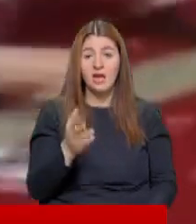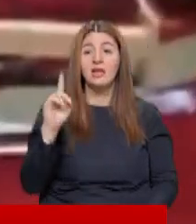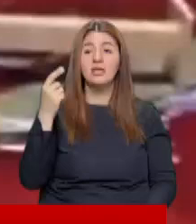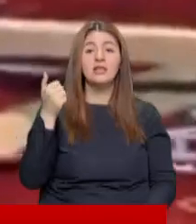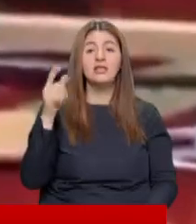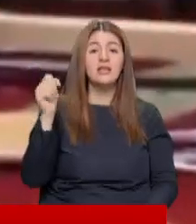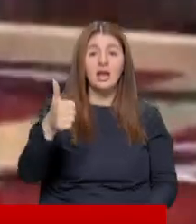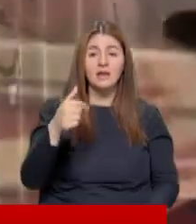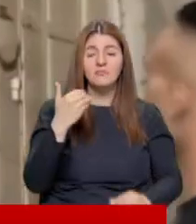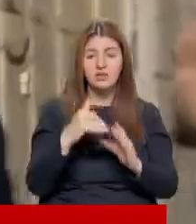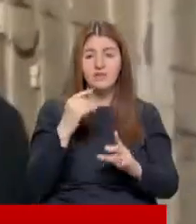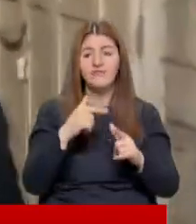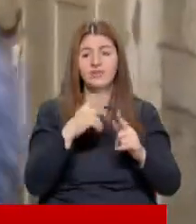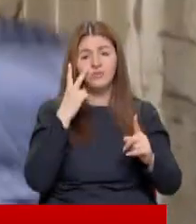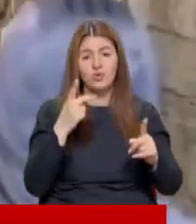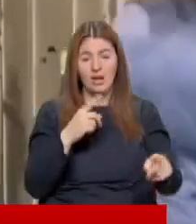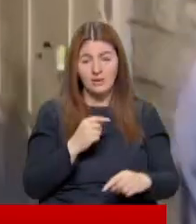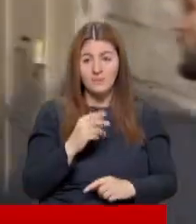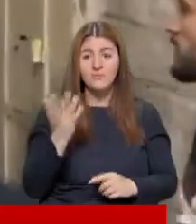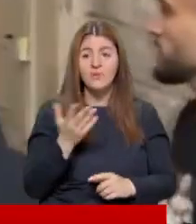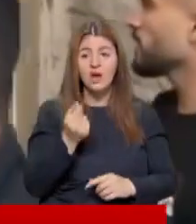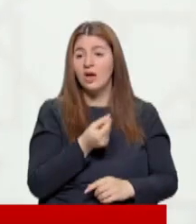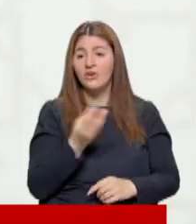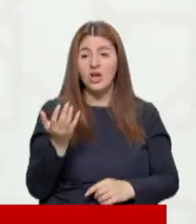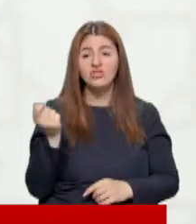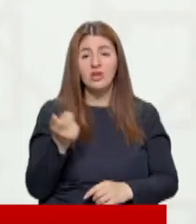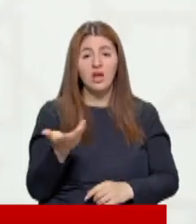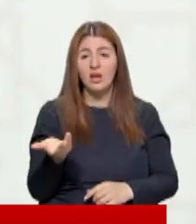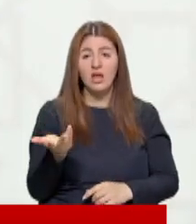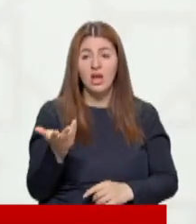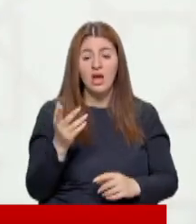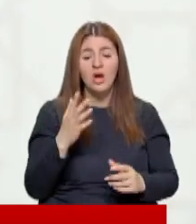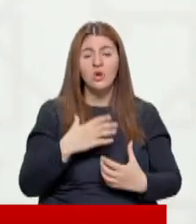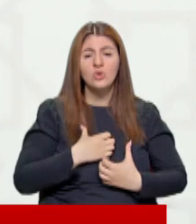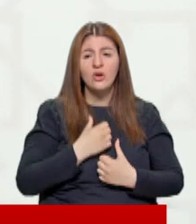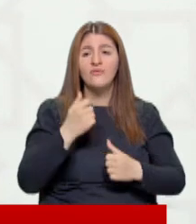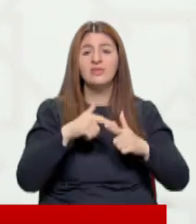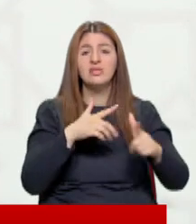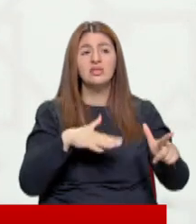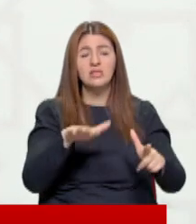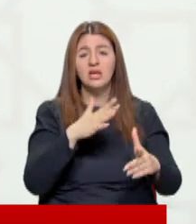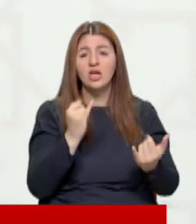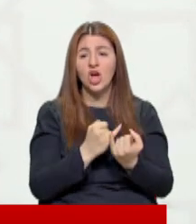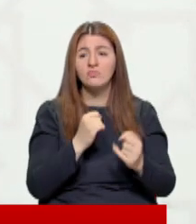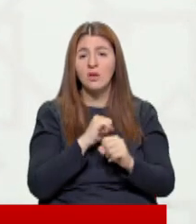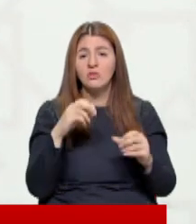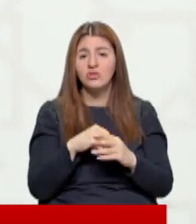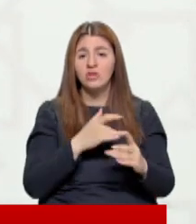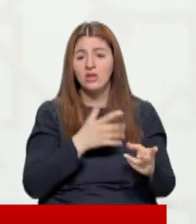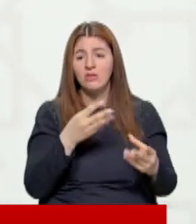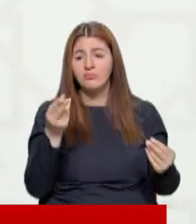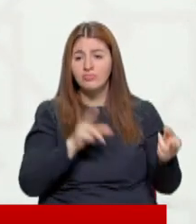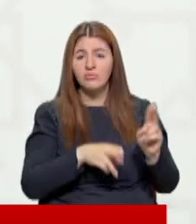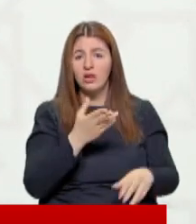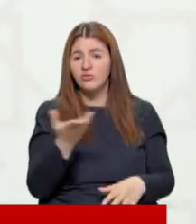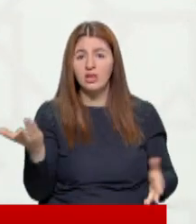Liderlerin mesajları Filistin üzerineydi. Daha kaç mazlum Filistinli kardeşimiz bombalar altında can verecek